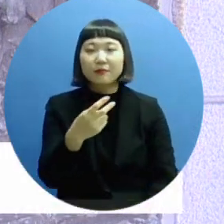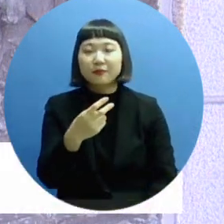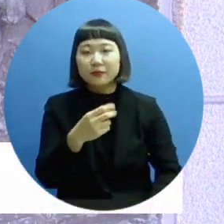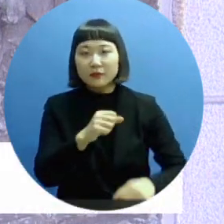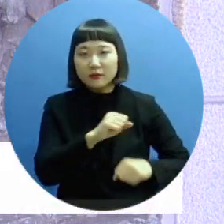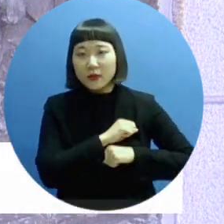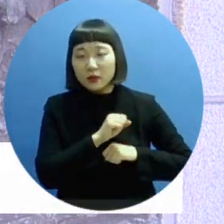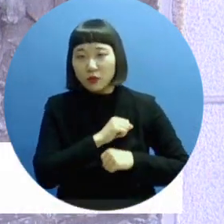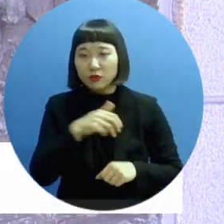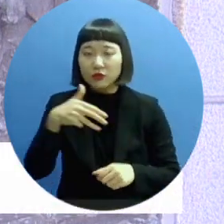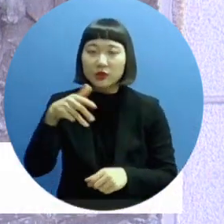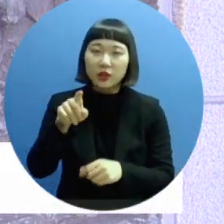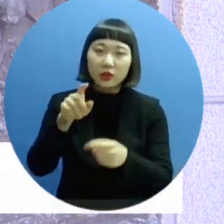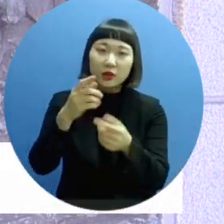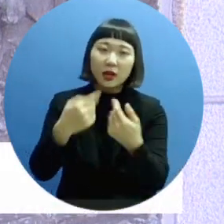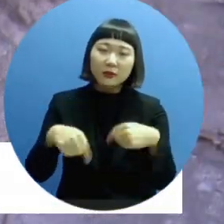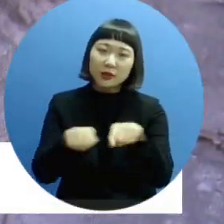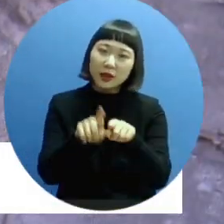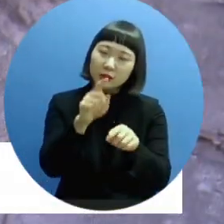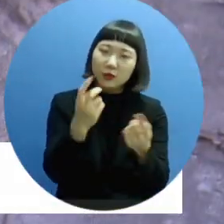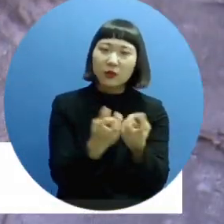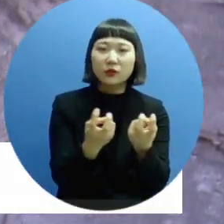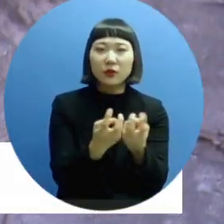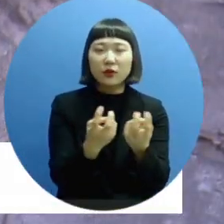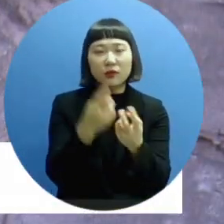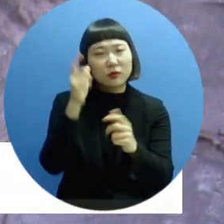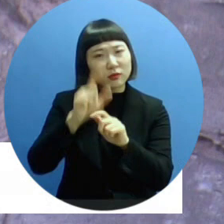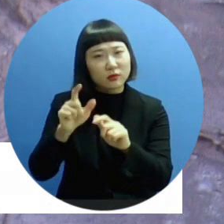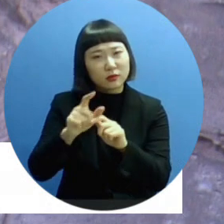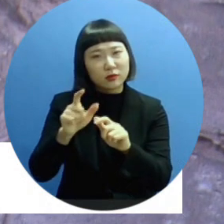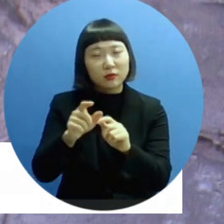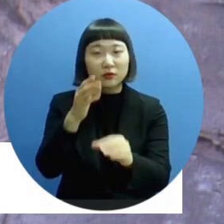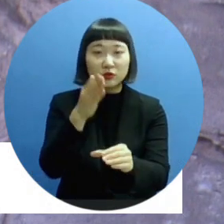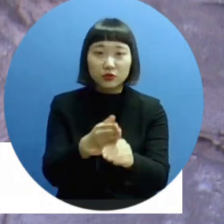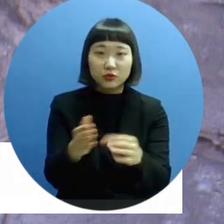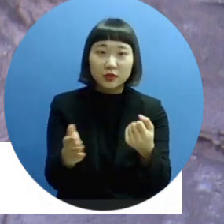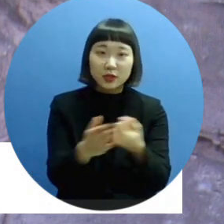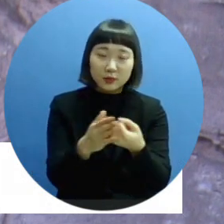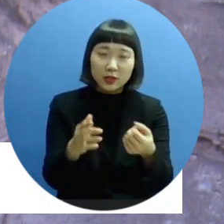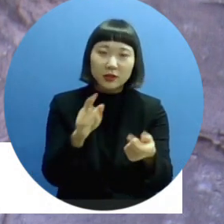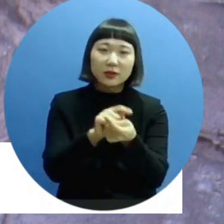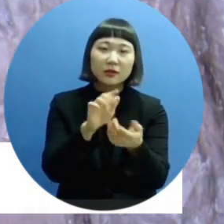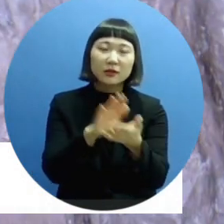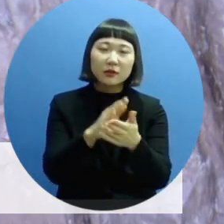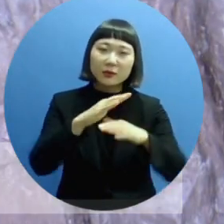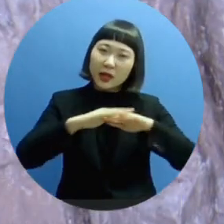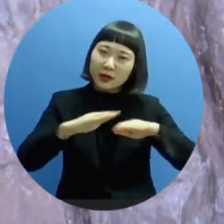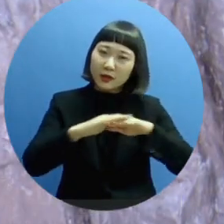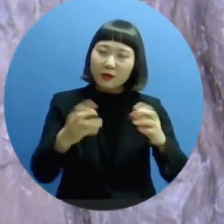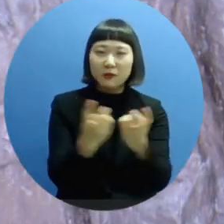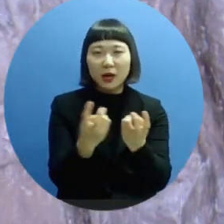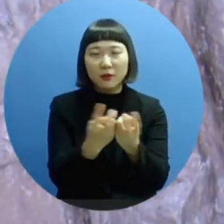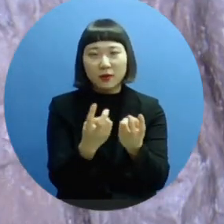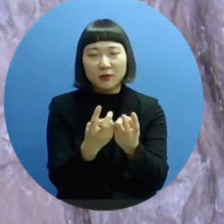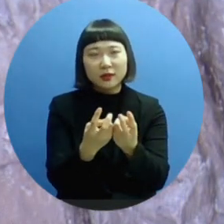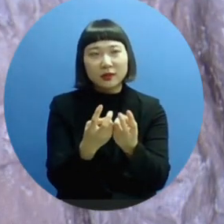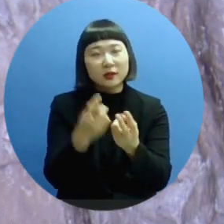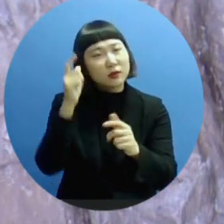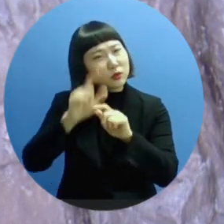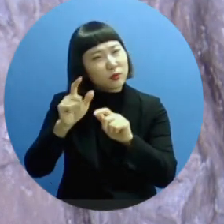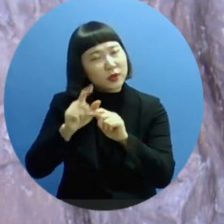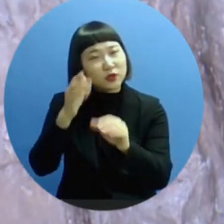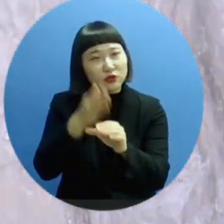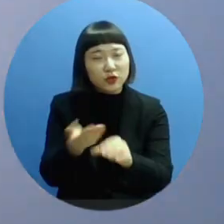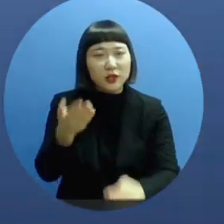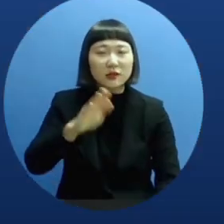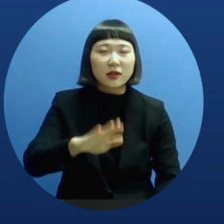국가보훈처장이 직접 오류를 수정해야 한다고 지적하자 정상화 방안을 검토하고 있지만 뚜렷한 해법을 찾지 못하고 있는